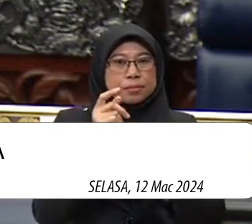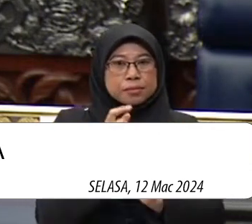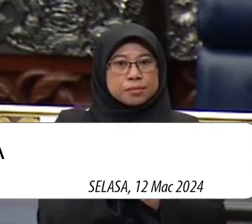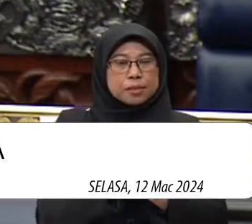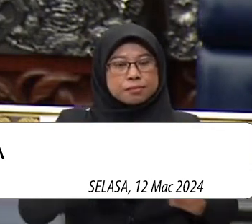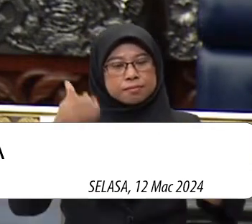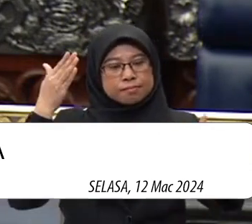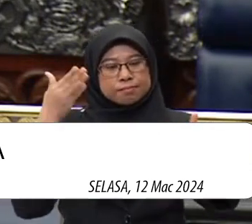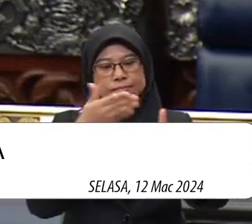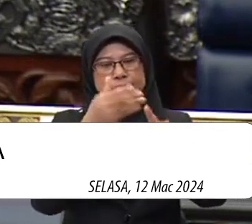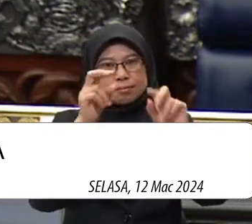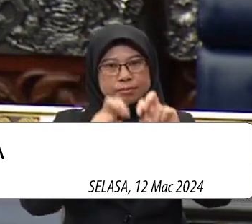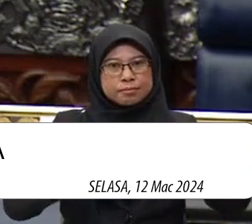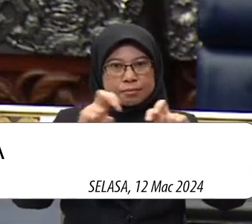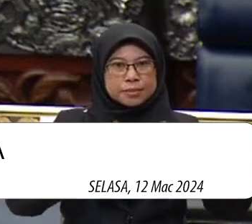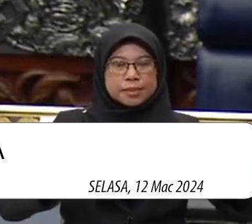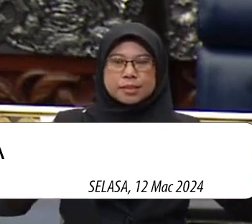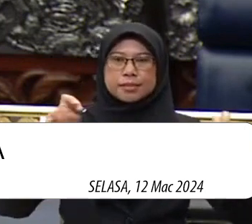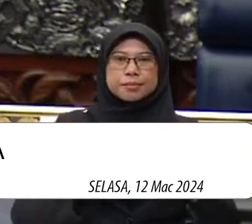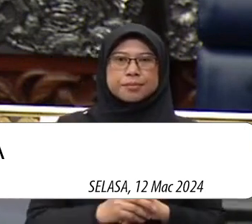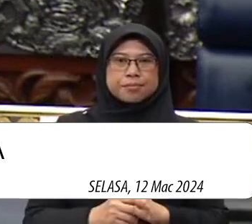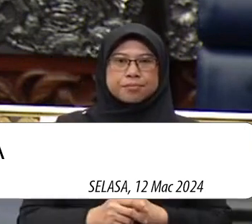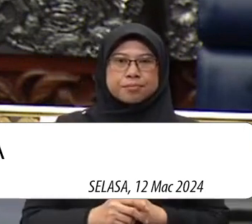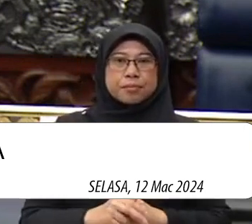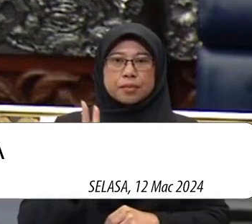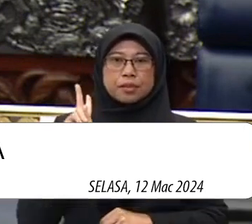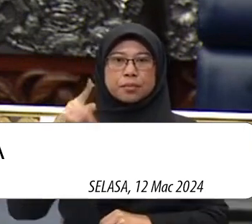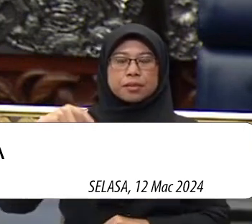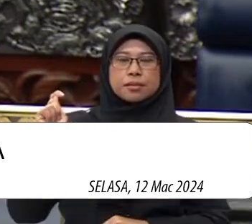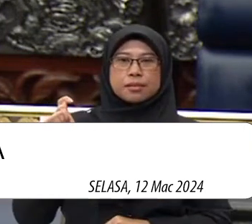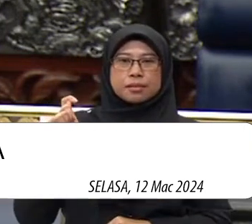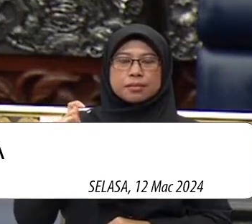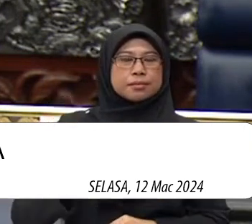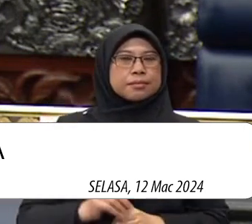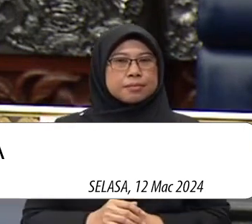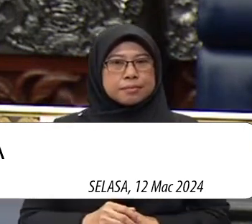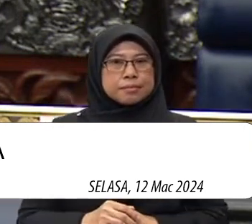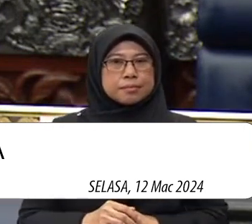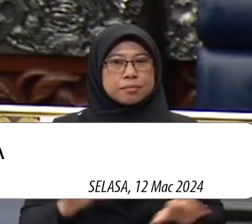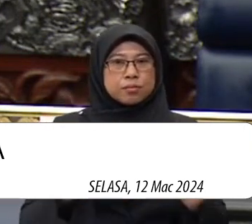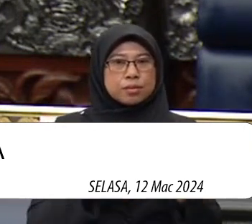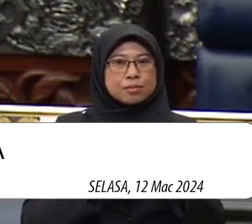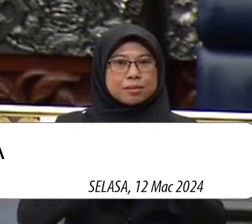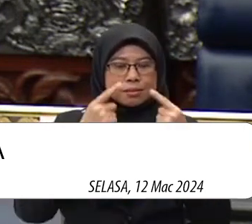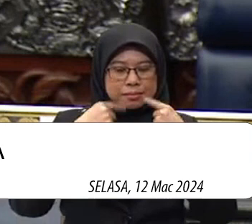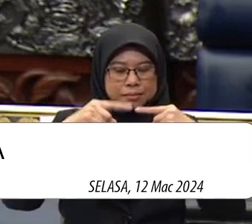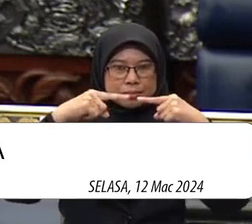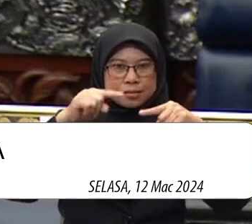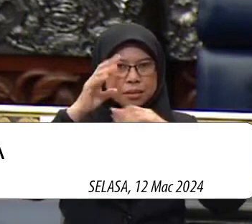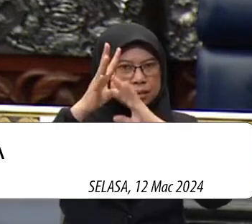Hala tuju penyelidikan KPT menggerakkan inisiatif kecemerlangan yang